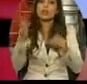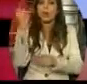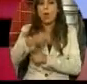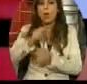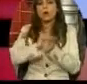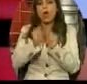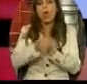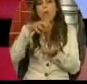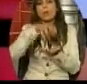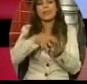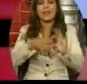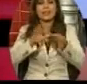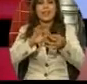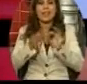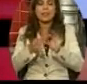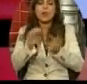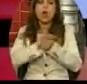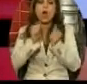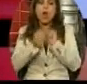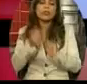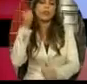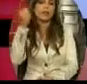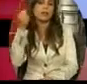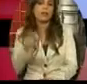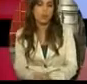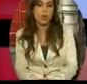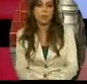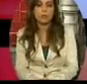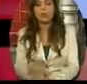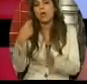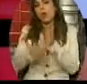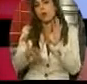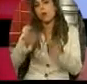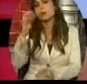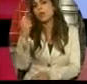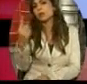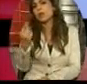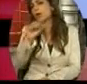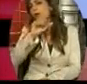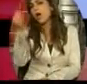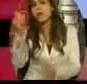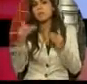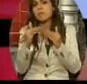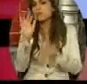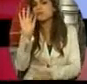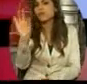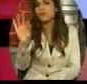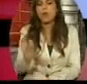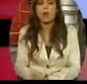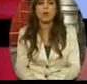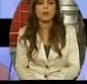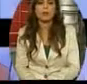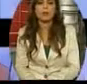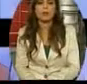להשוות באתרי אינטרנט, אפשר להשוות את זה סוכני הנסיעות. ימצא הלקוח את המחיר הנכון, הטוב ביותר, המתאים לו, בו הוא יבחר. זה תמיד